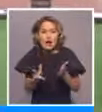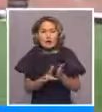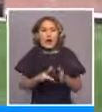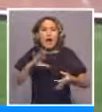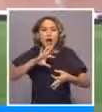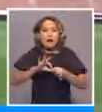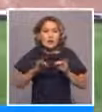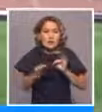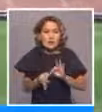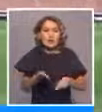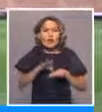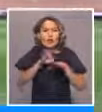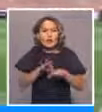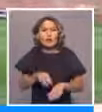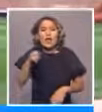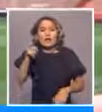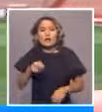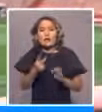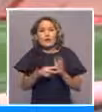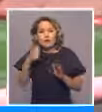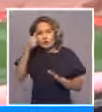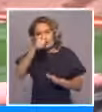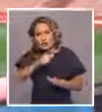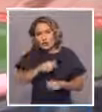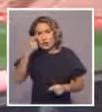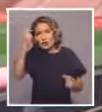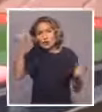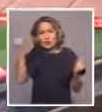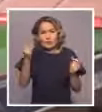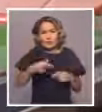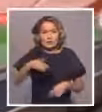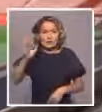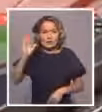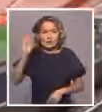олимпиада астанасы болатыны 2017 жылы Перуде өтетін сессияда анықталады.